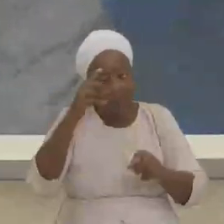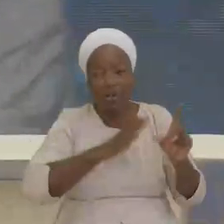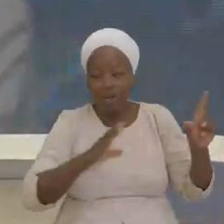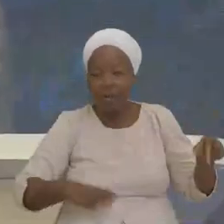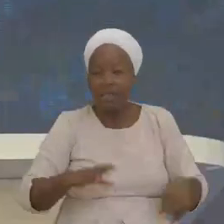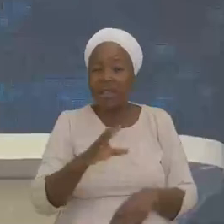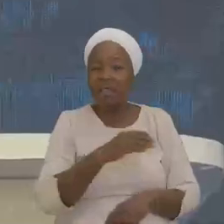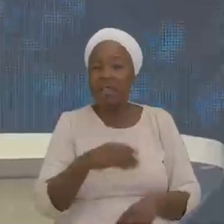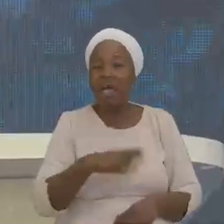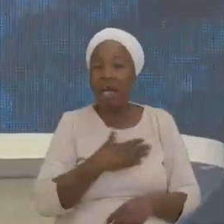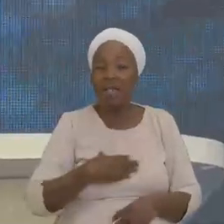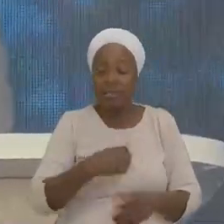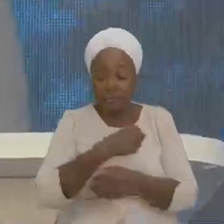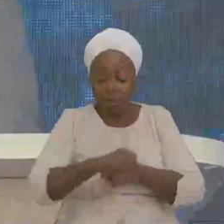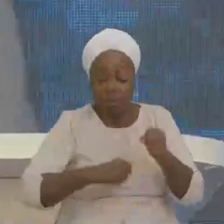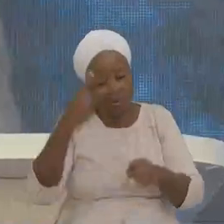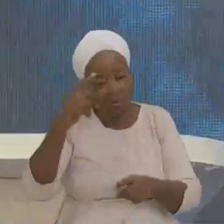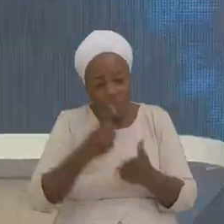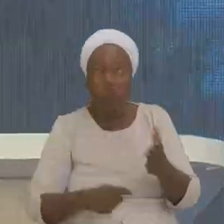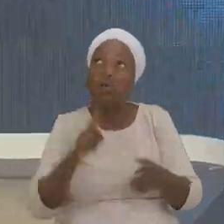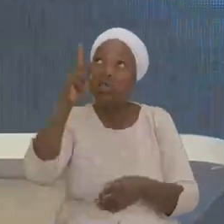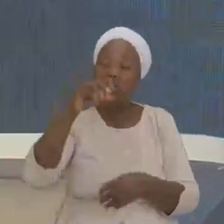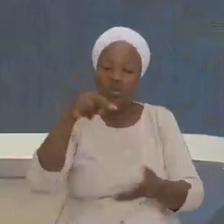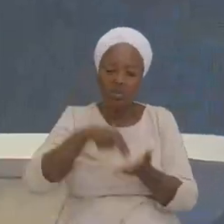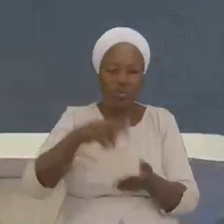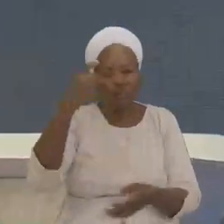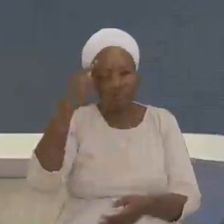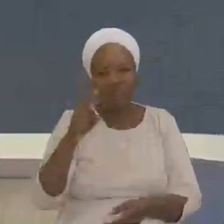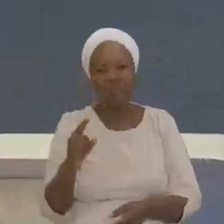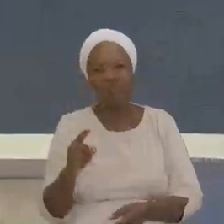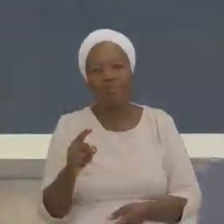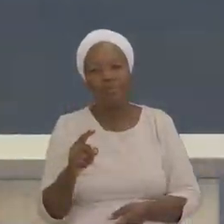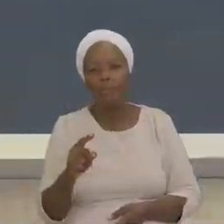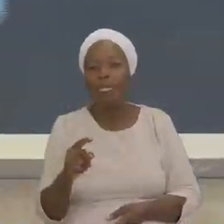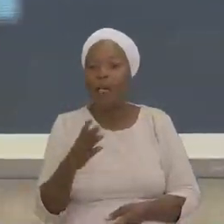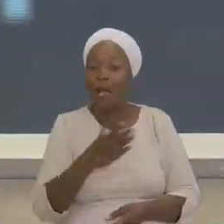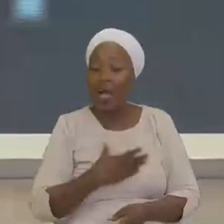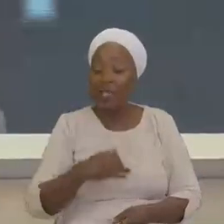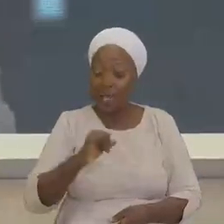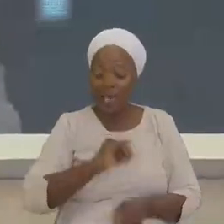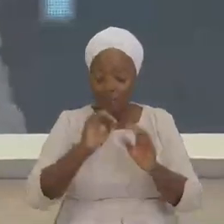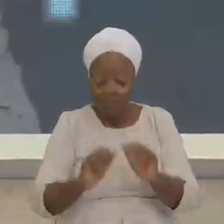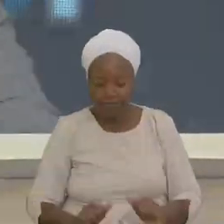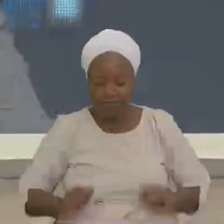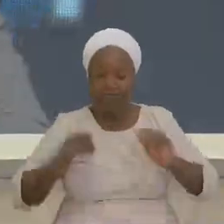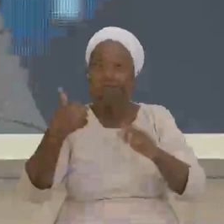sanctification. Je veux souffrir pour Christ, souffrir pour ce pour quoi il a tenu.